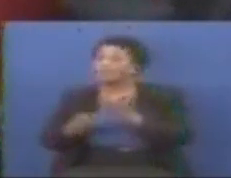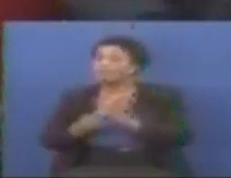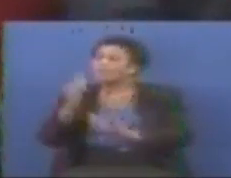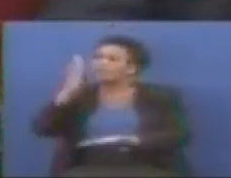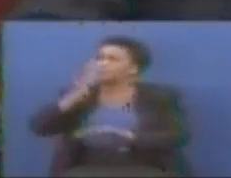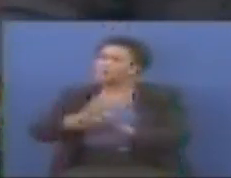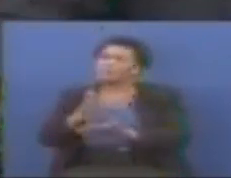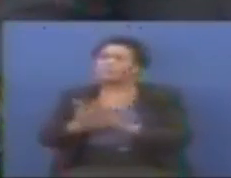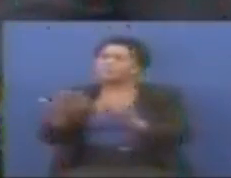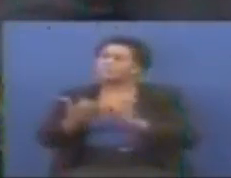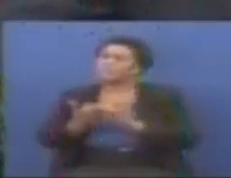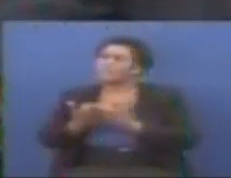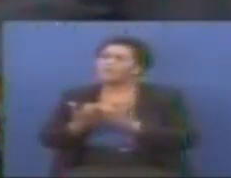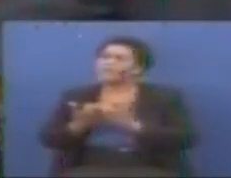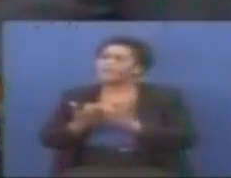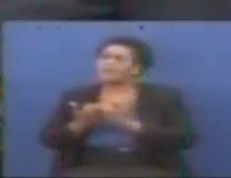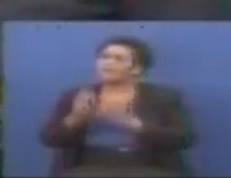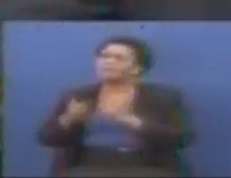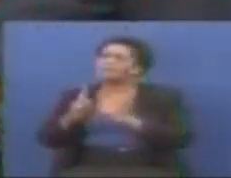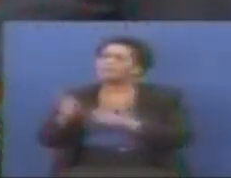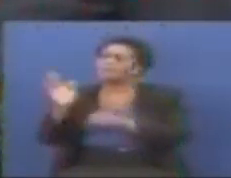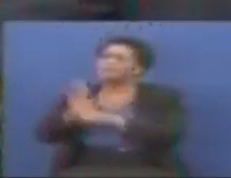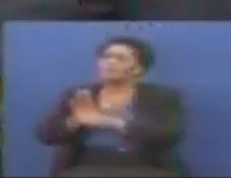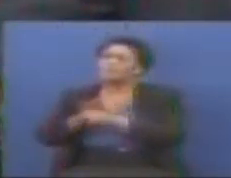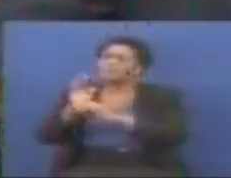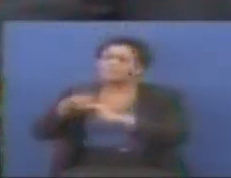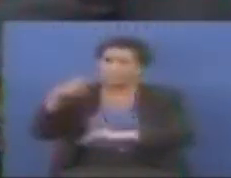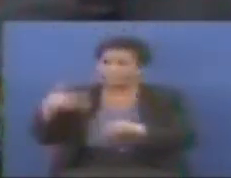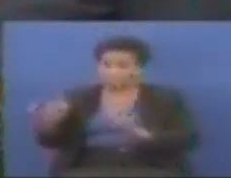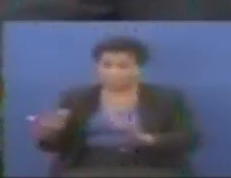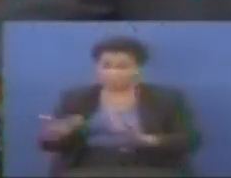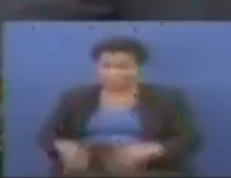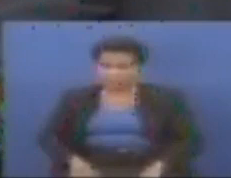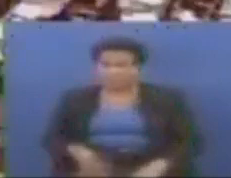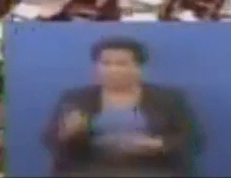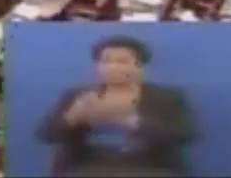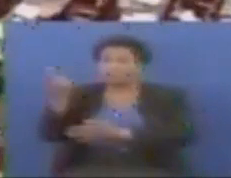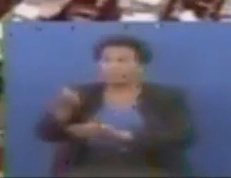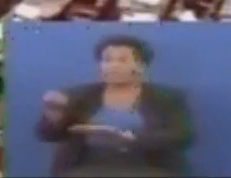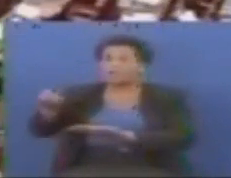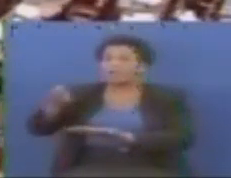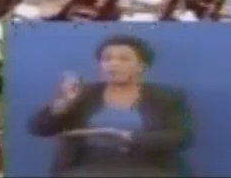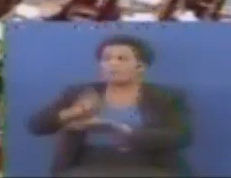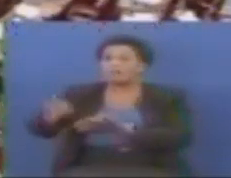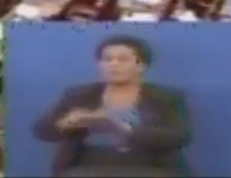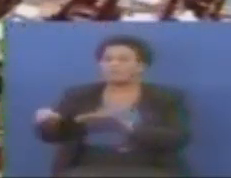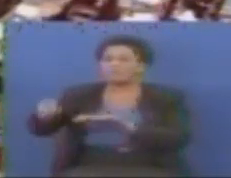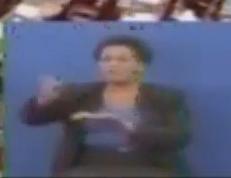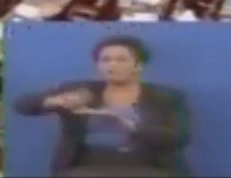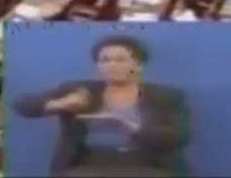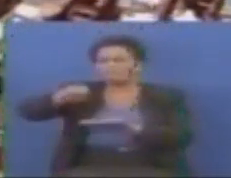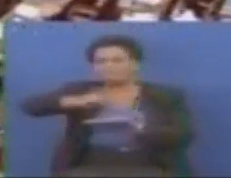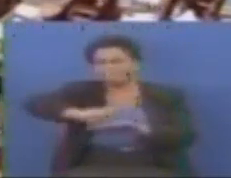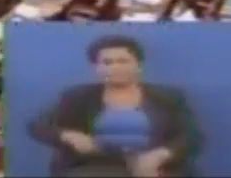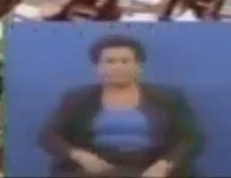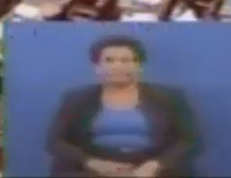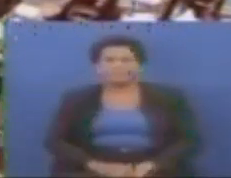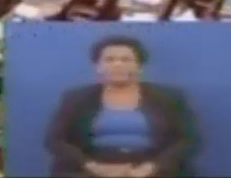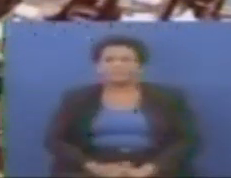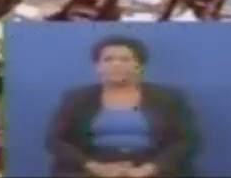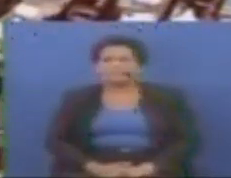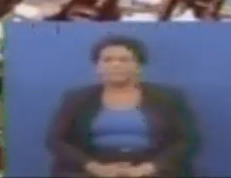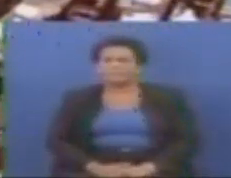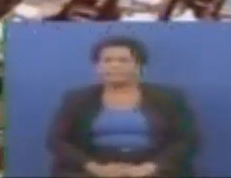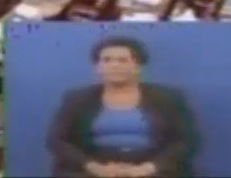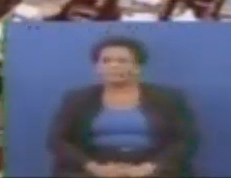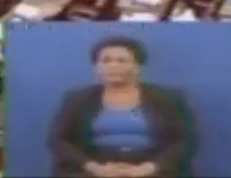na kubadilishwa kuwa madarasa sita na kujenga madarasa mengine sita, na kuwezesha shule hiyo kudahili